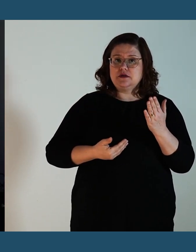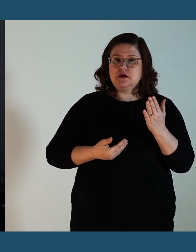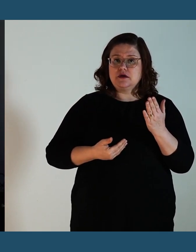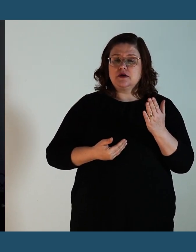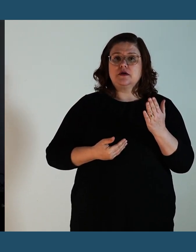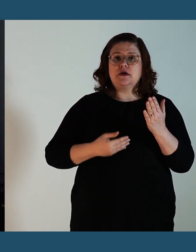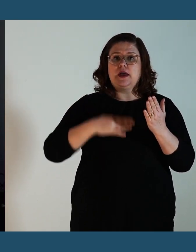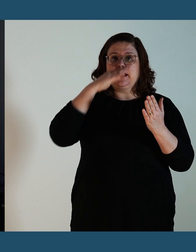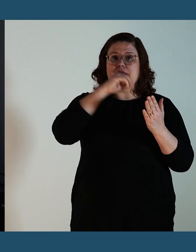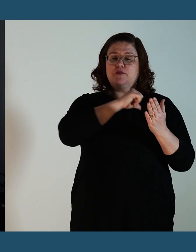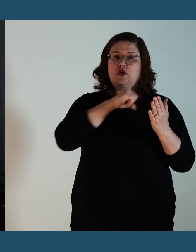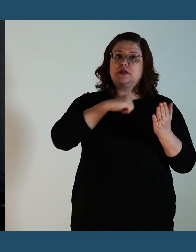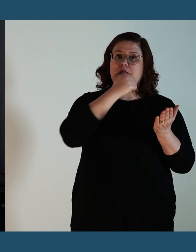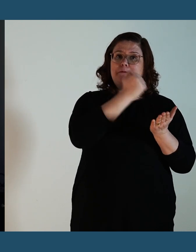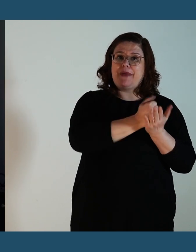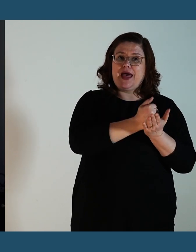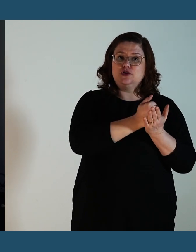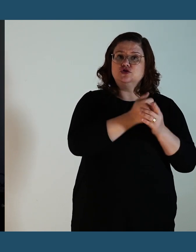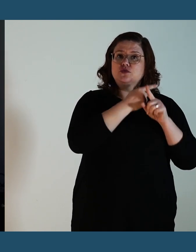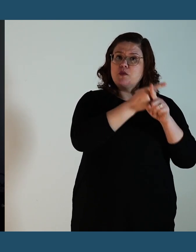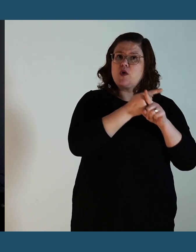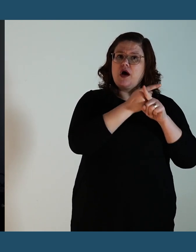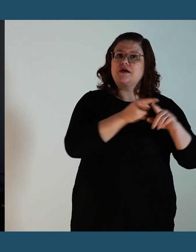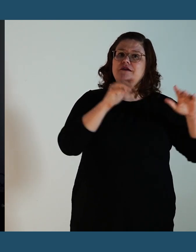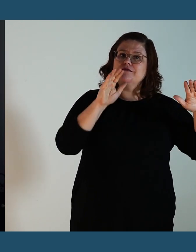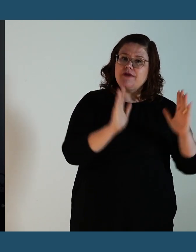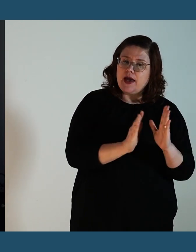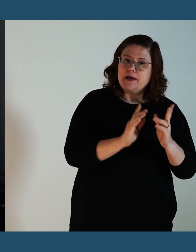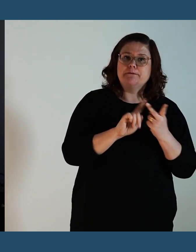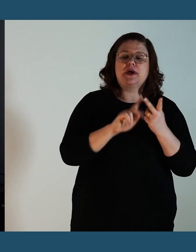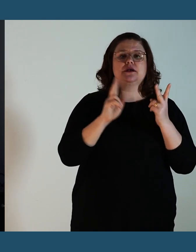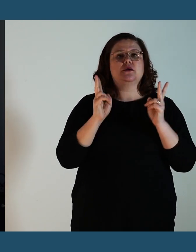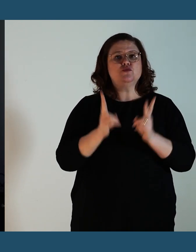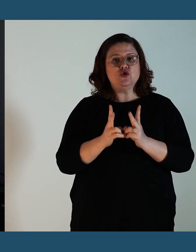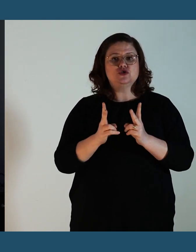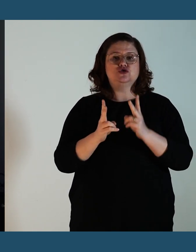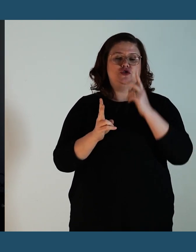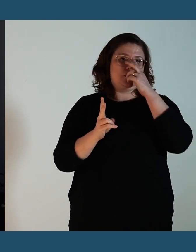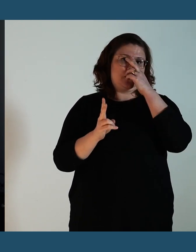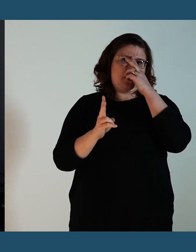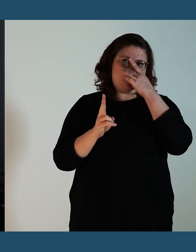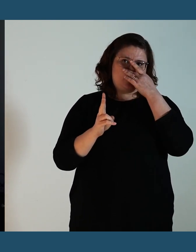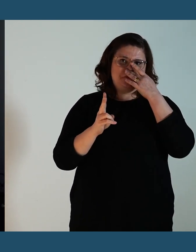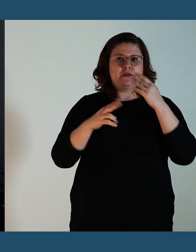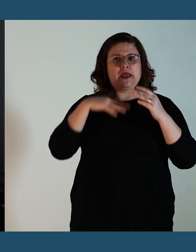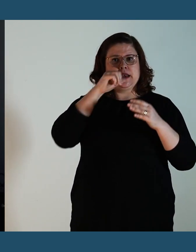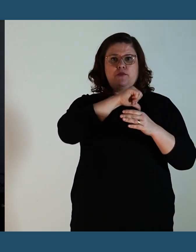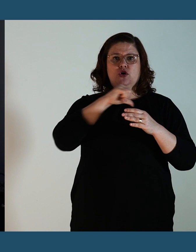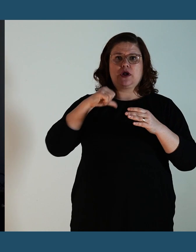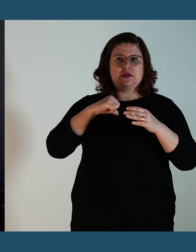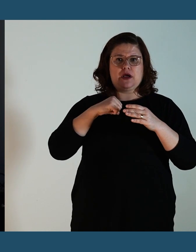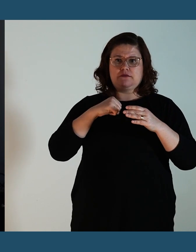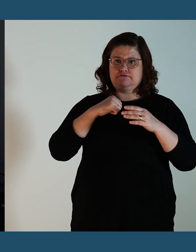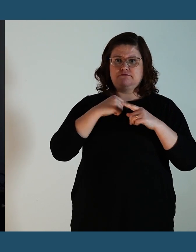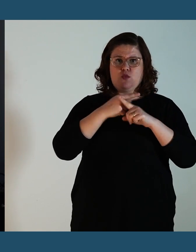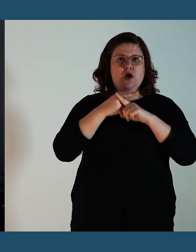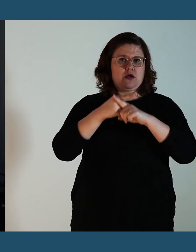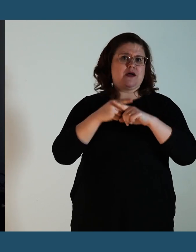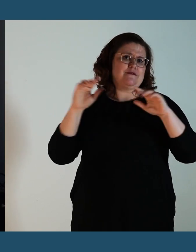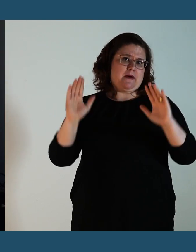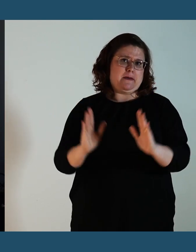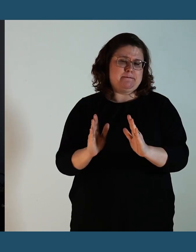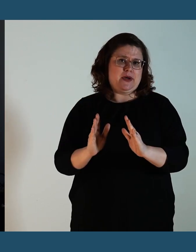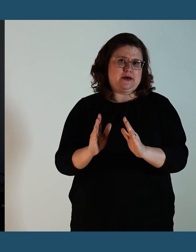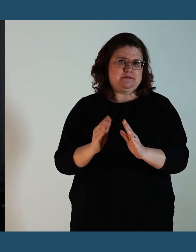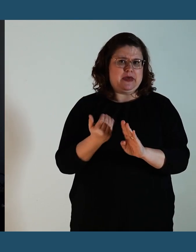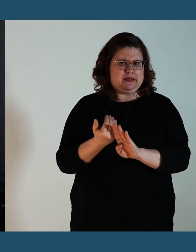sekä demokraattisissa päätöksenteossa, mutta myös osallistuvat suhteellisesti vähemmän demokratian mekanismeihin. Tämä